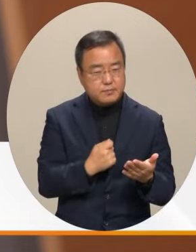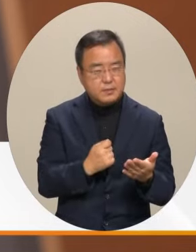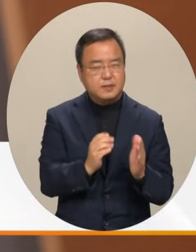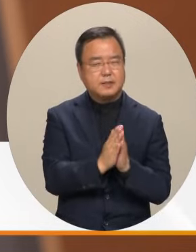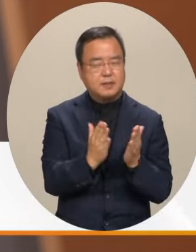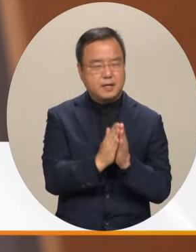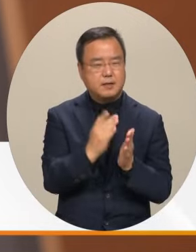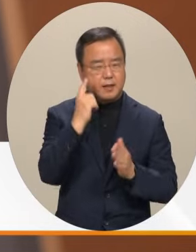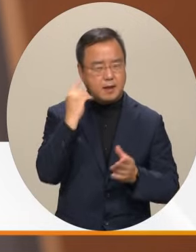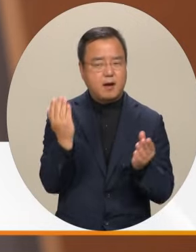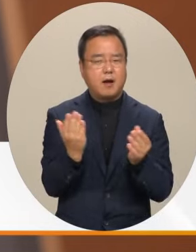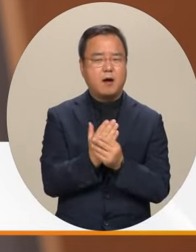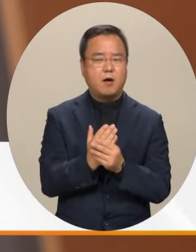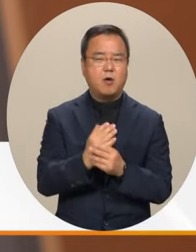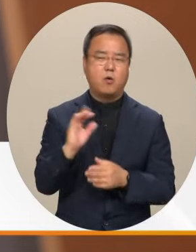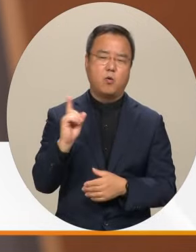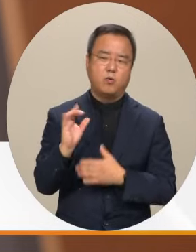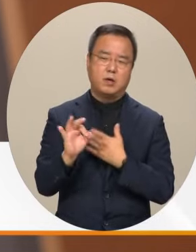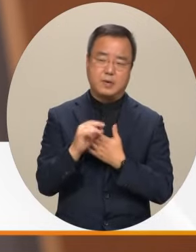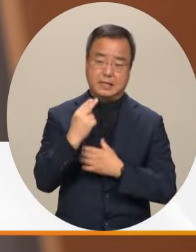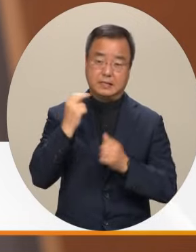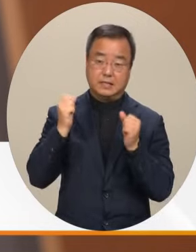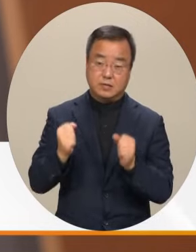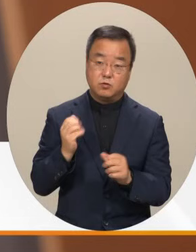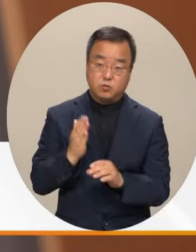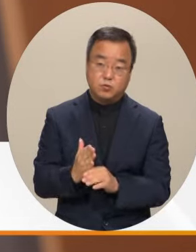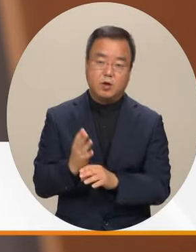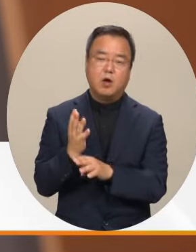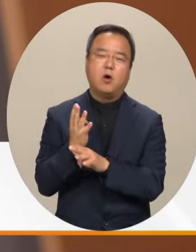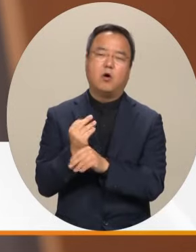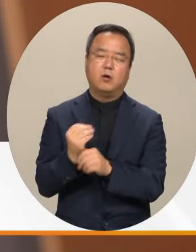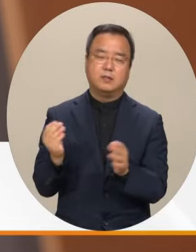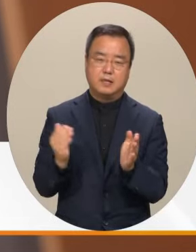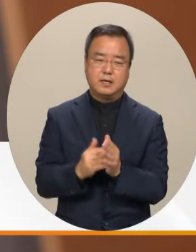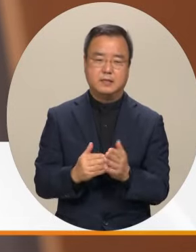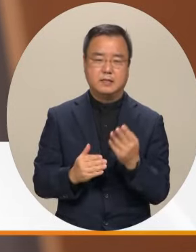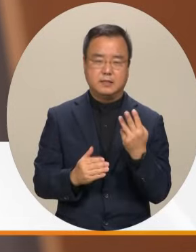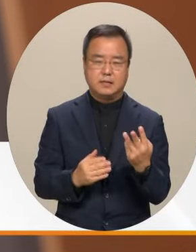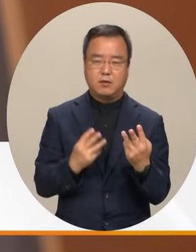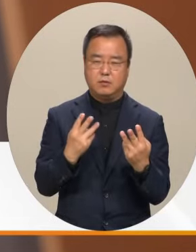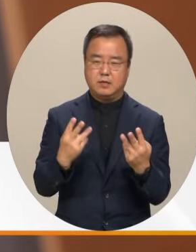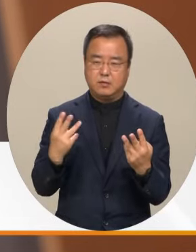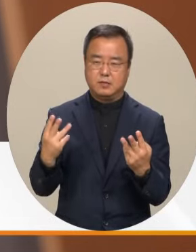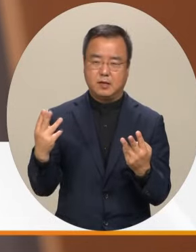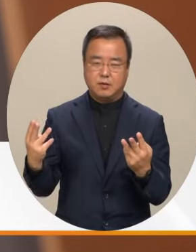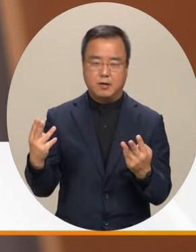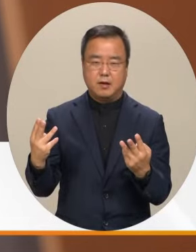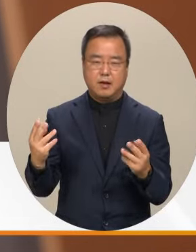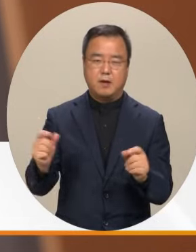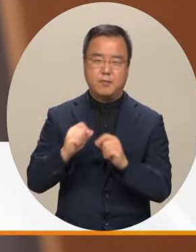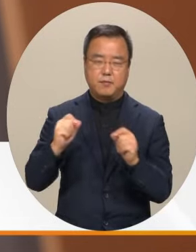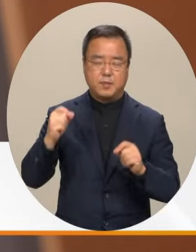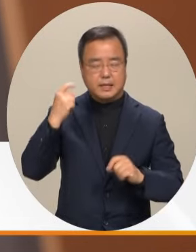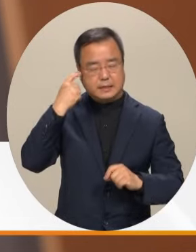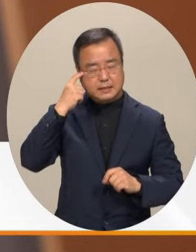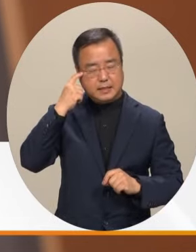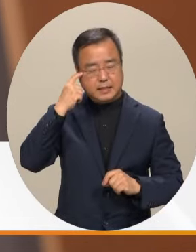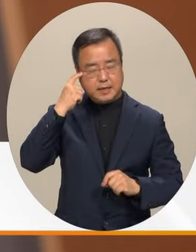생각나서 어쩌면 살아 있는 한 언제까지나 세 권씩 앞에 밀려 있는 상상속 책들을